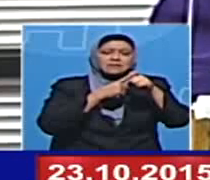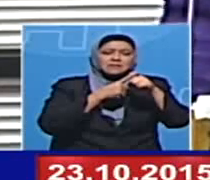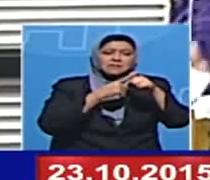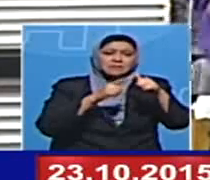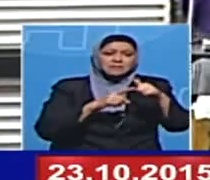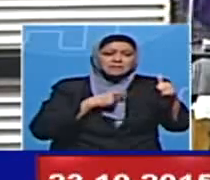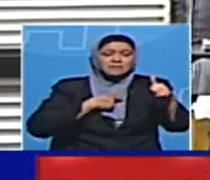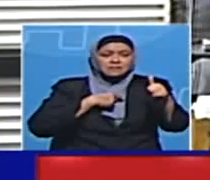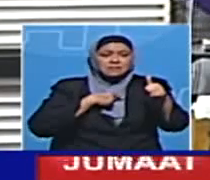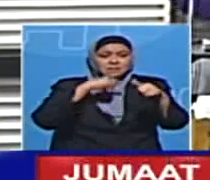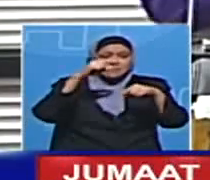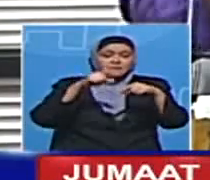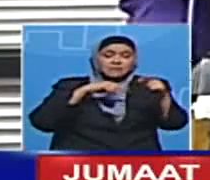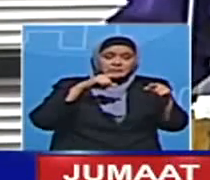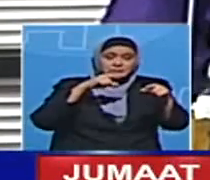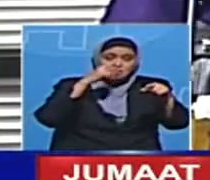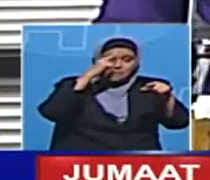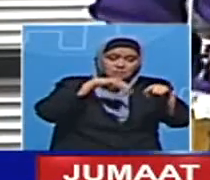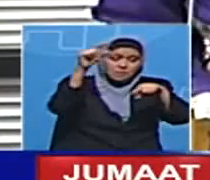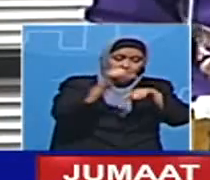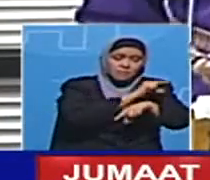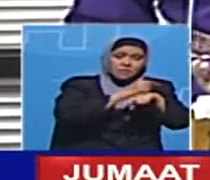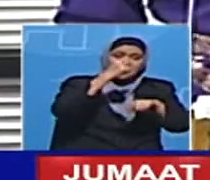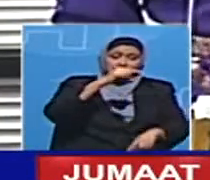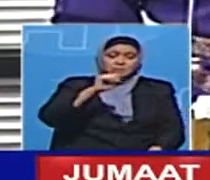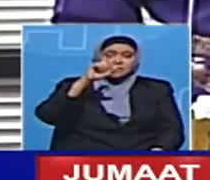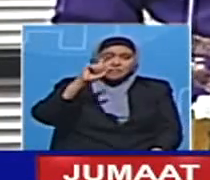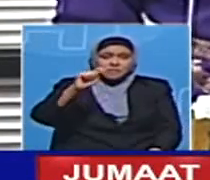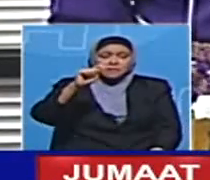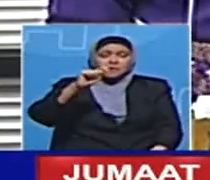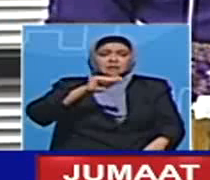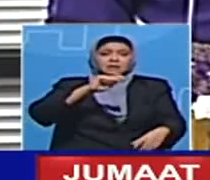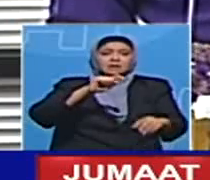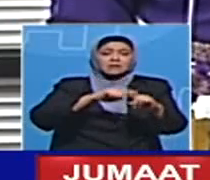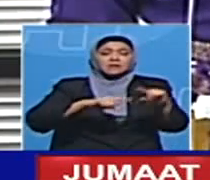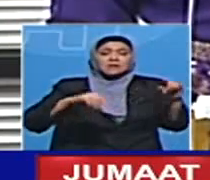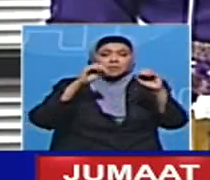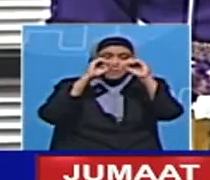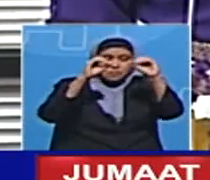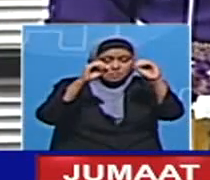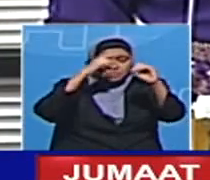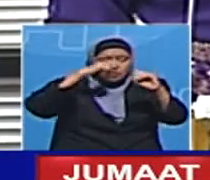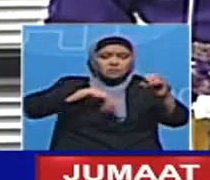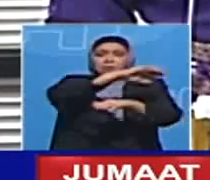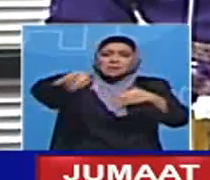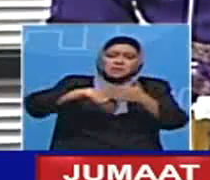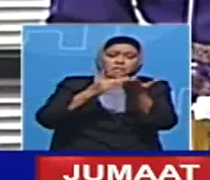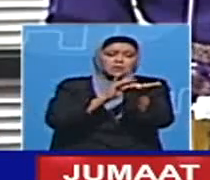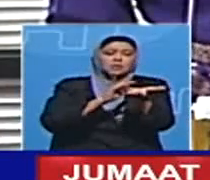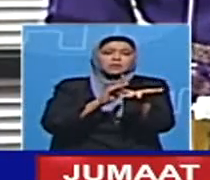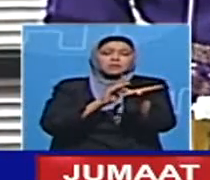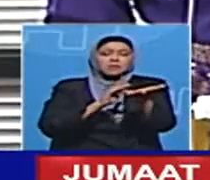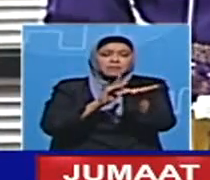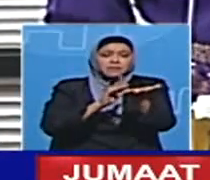pada KAD sif ke atas semua jenis Ubat terkawal di bawah senarai